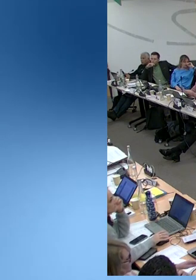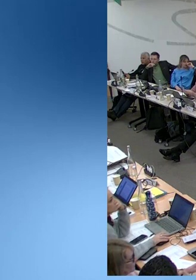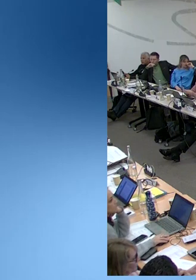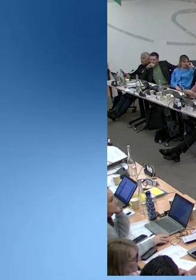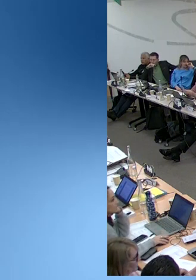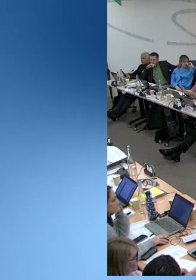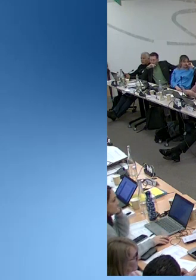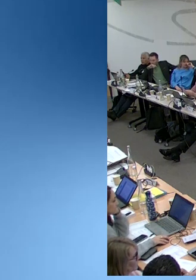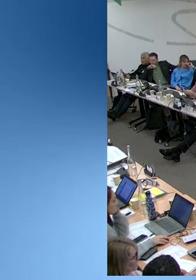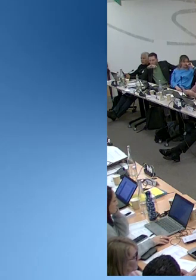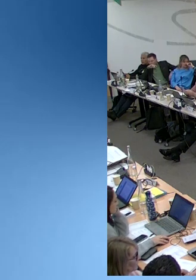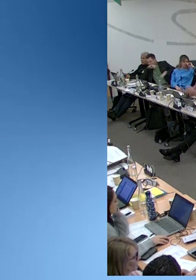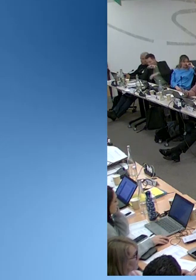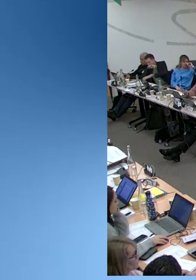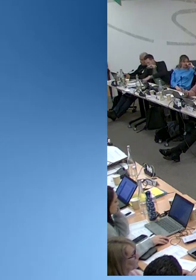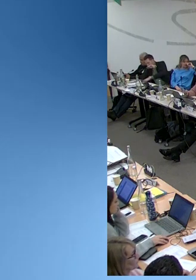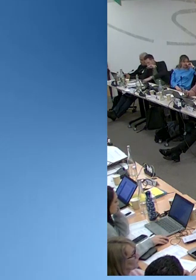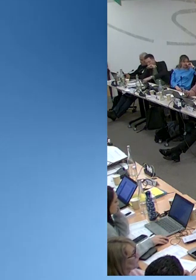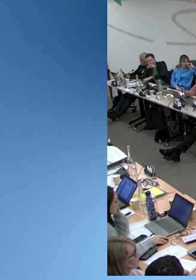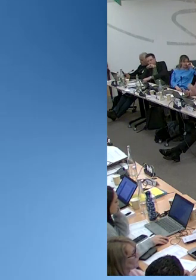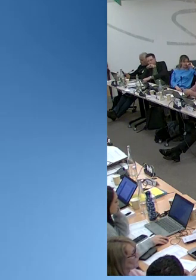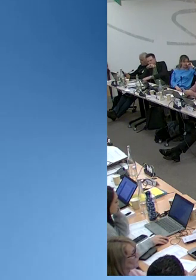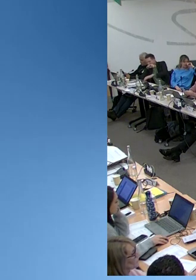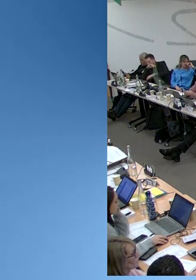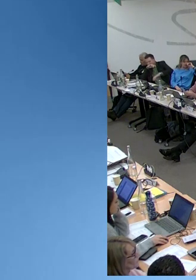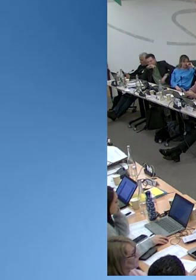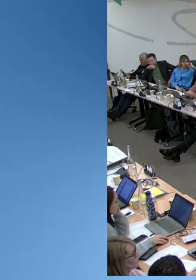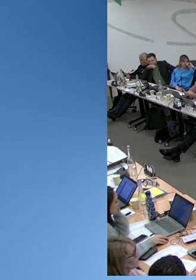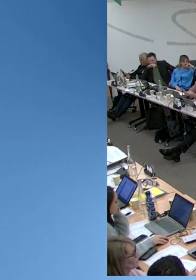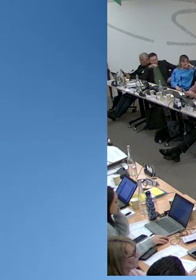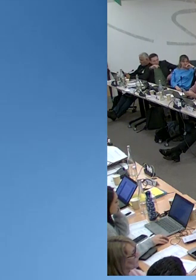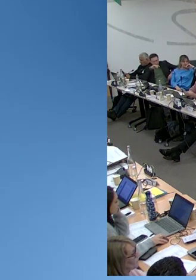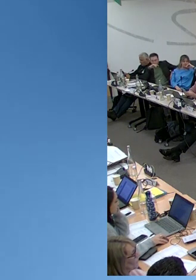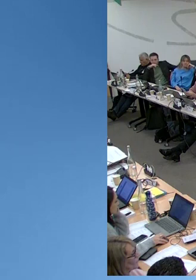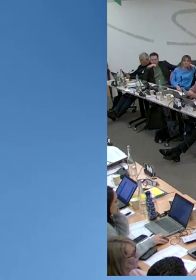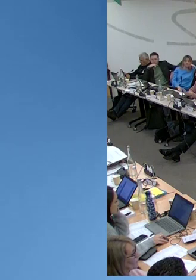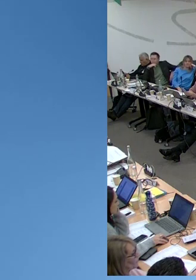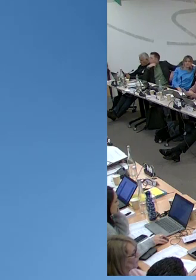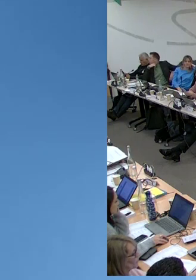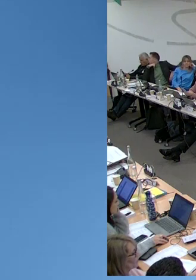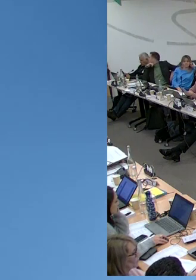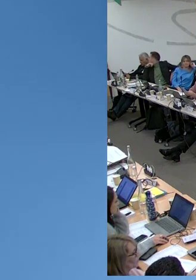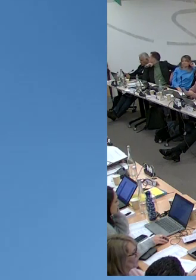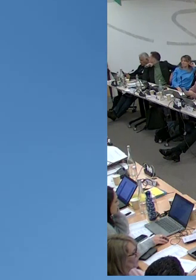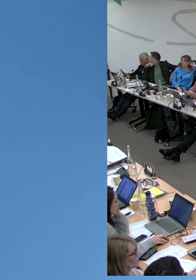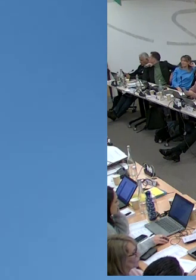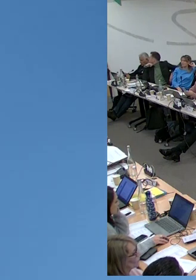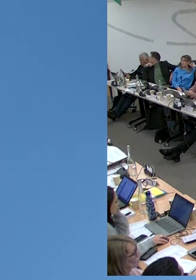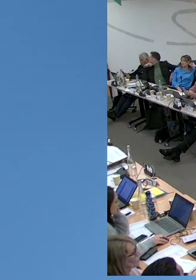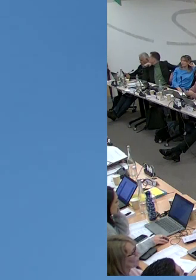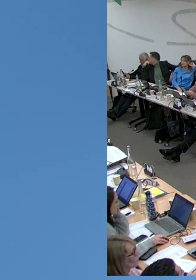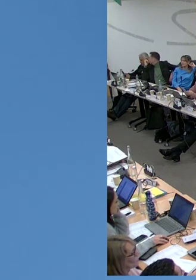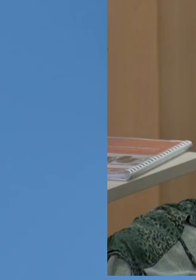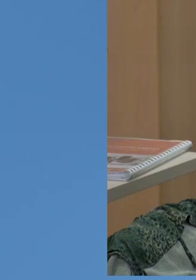la crèche qui se trouve à la villeeneuve pour pas laisser des fausses informations circuler la crèche est ouverte elle a pu rencontrer quelques difficultés mais aujourd'hui elle est